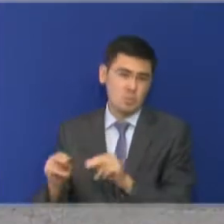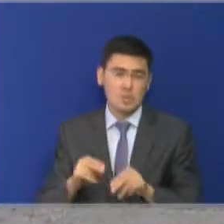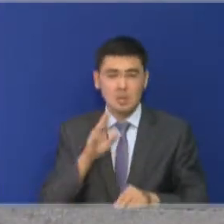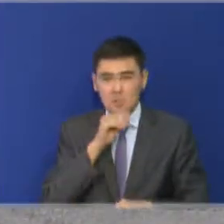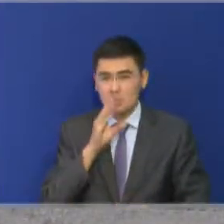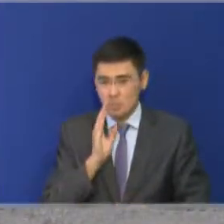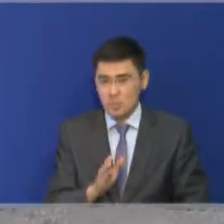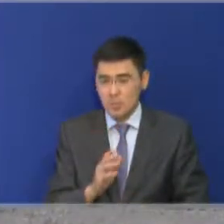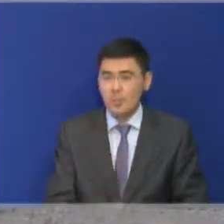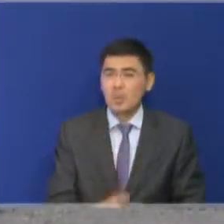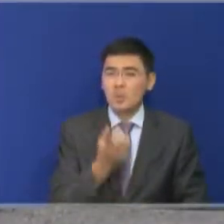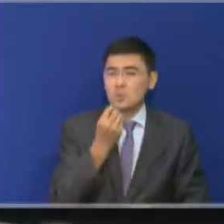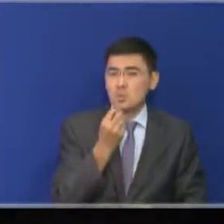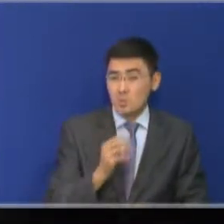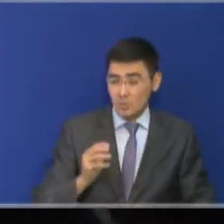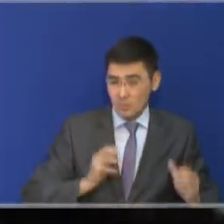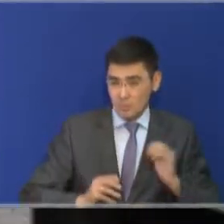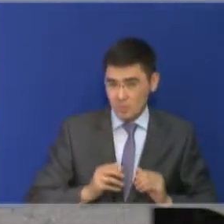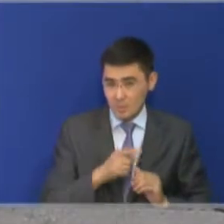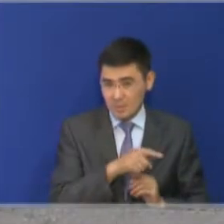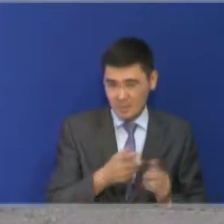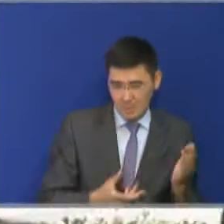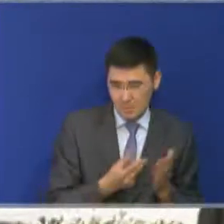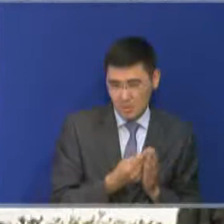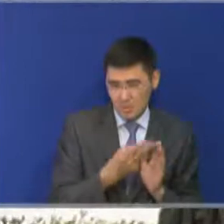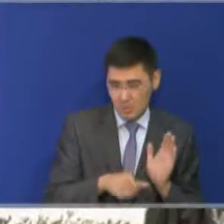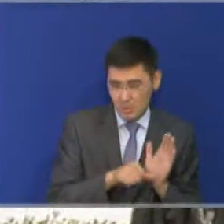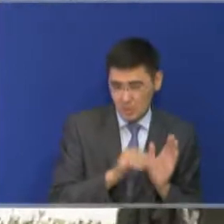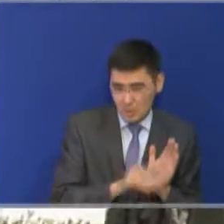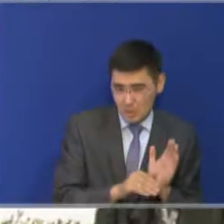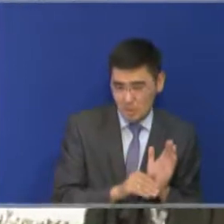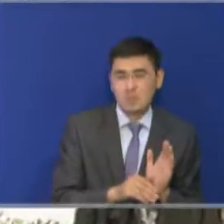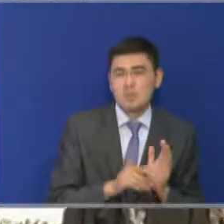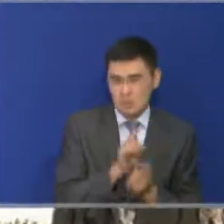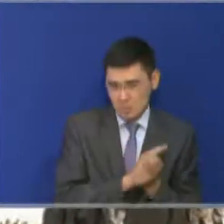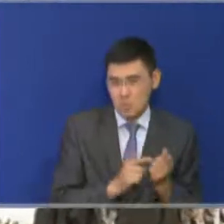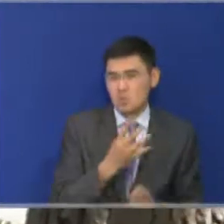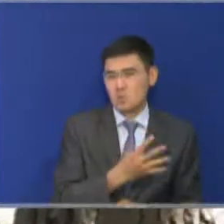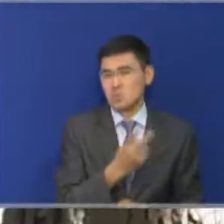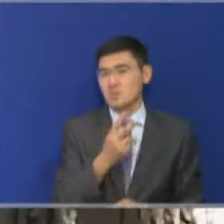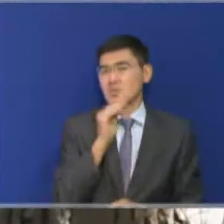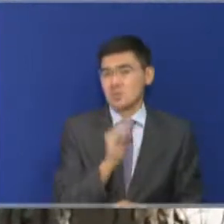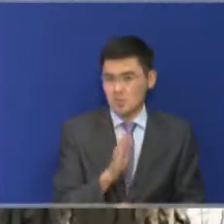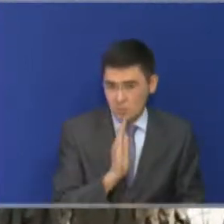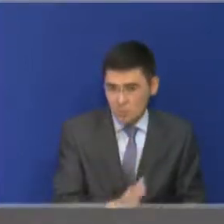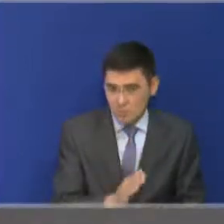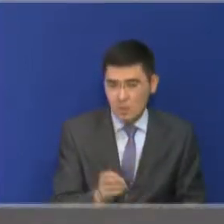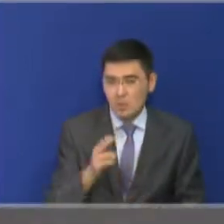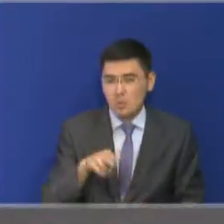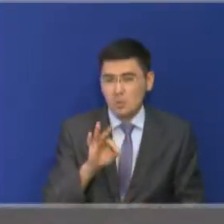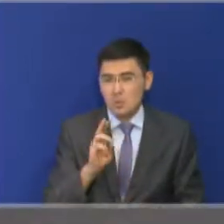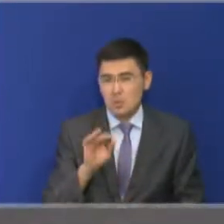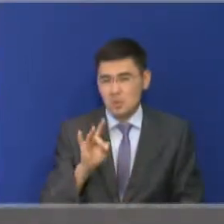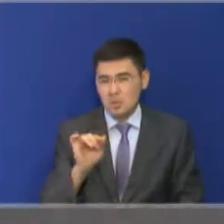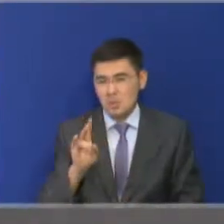мамандықтарында оқитын студенттердің шәкіртақысы 26 мың теңгеден 42 мың теңгеге дейін, ал докторанттардың стипендиясы 150 мың теңгеге дейін